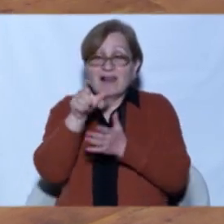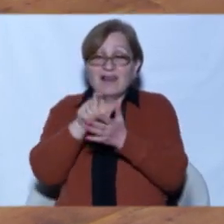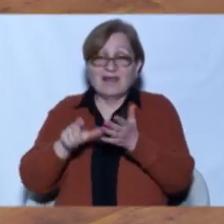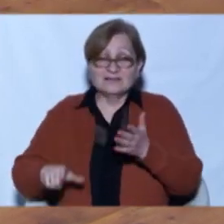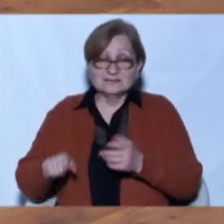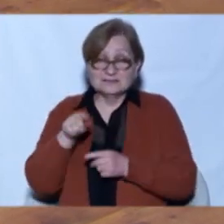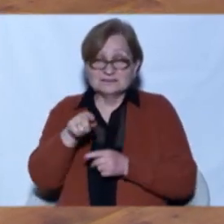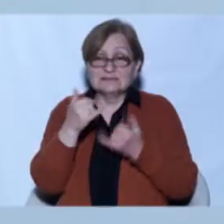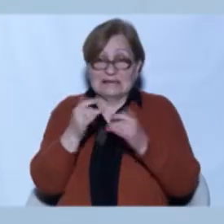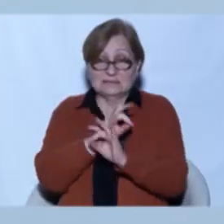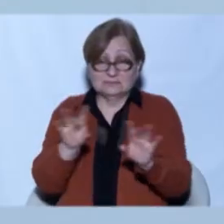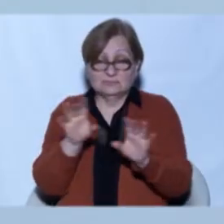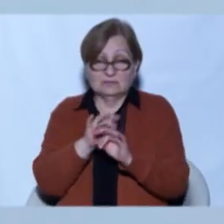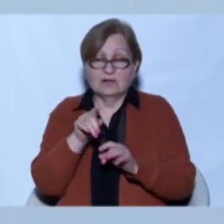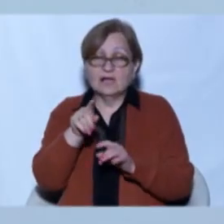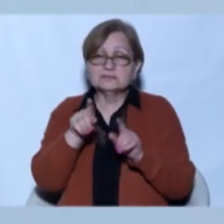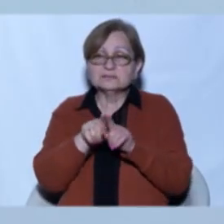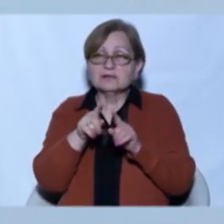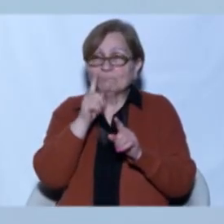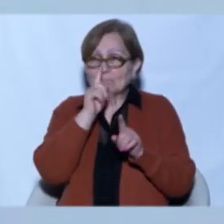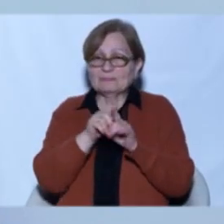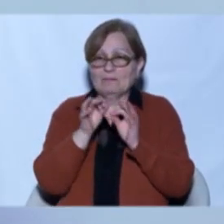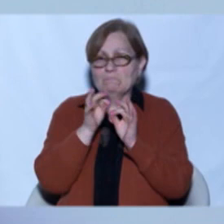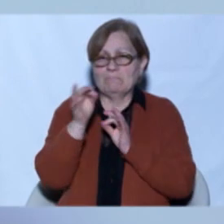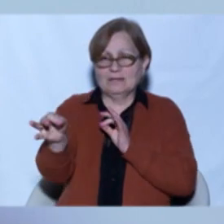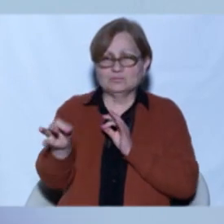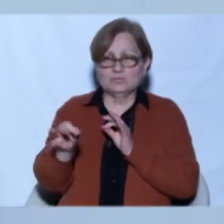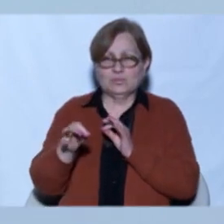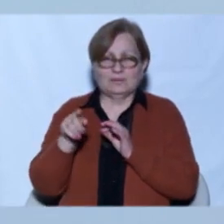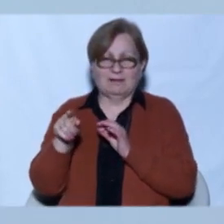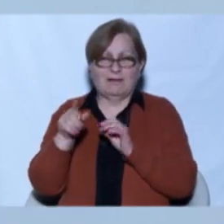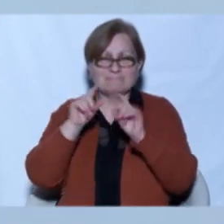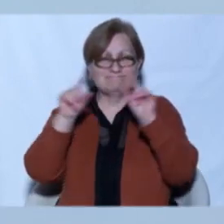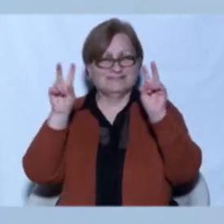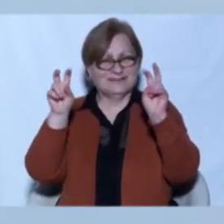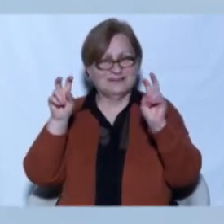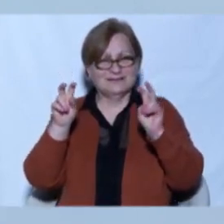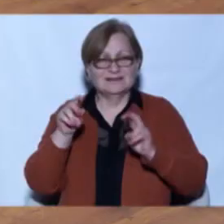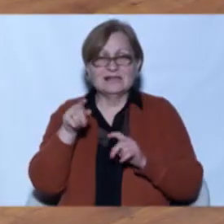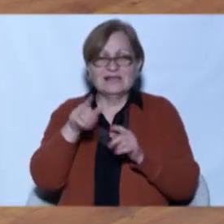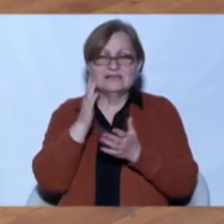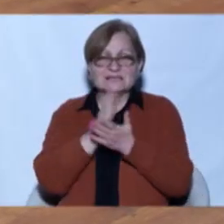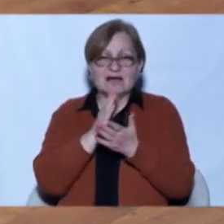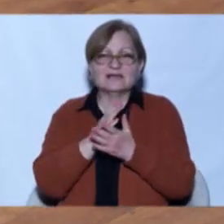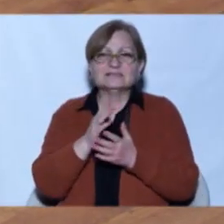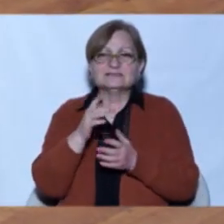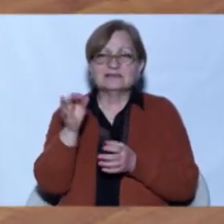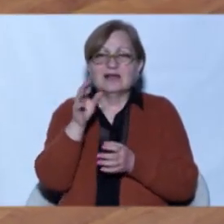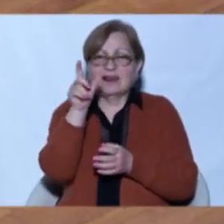ამ შეკითხვისა. და ამ ლექსის სათაური, ფიქრობ, რომ უკვე მიხვდი, არის „ბაზალეთის ტბა“.